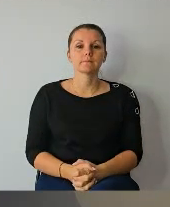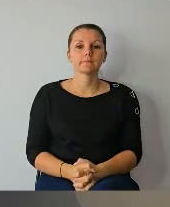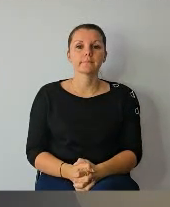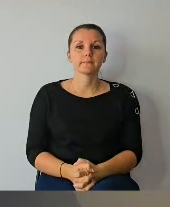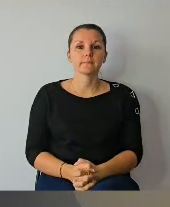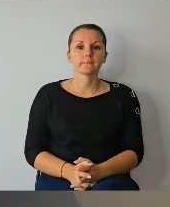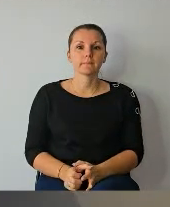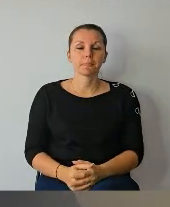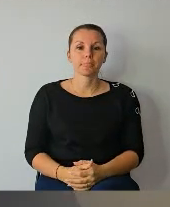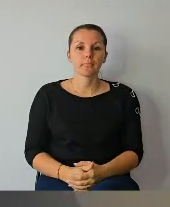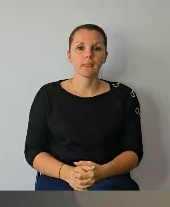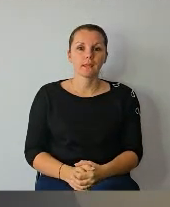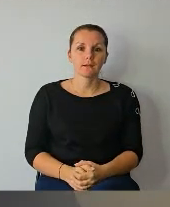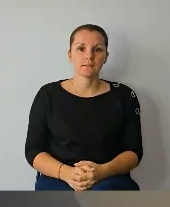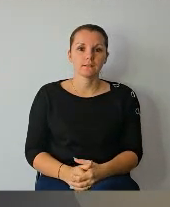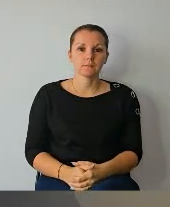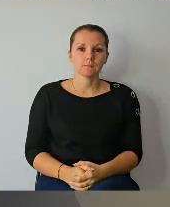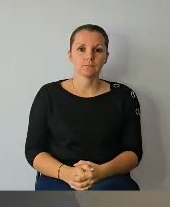uchwały?